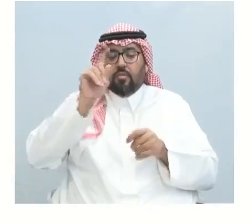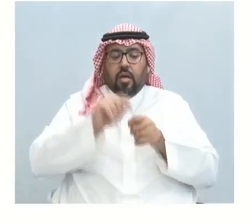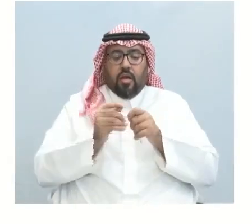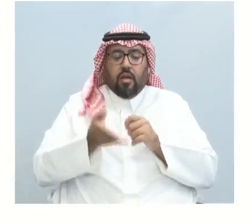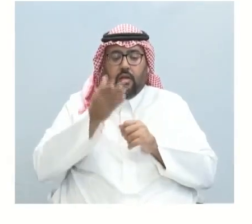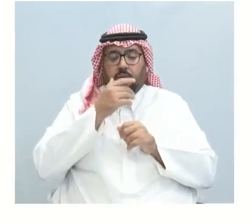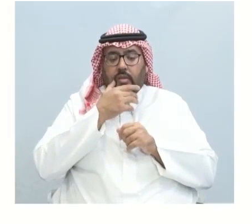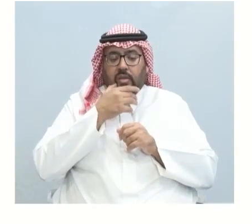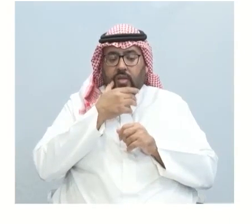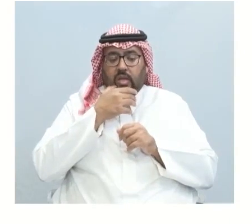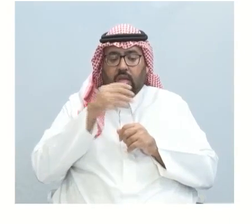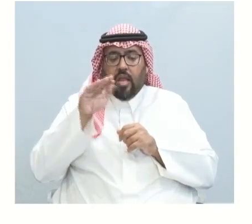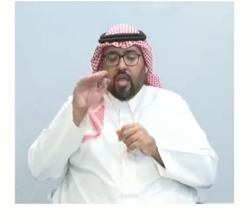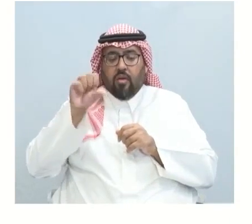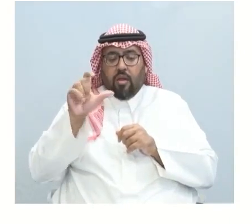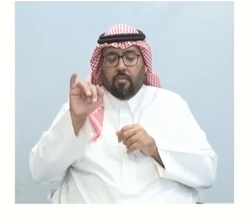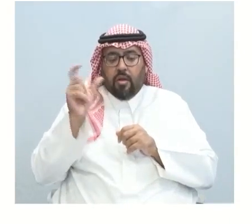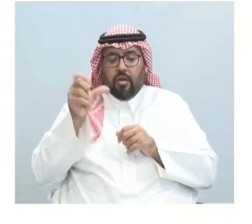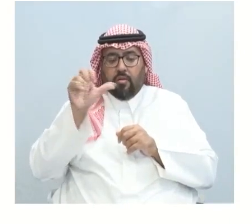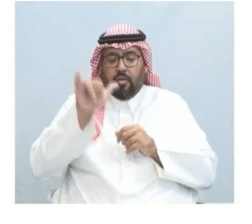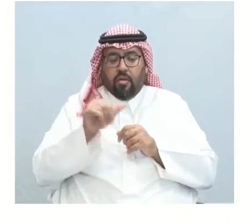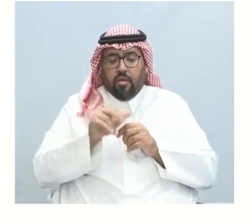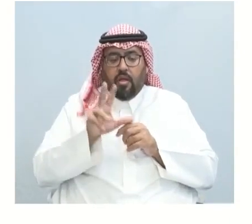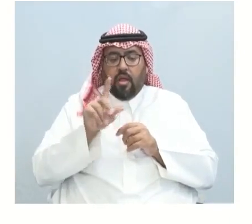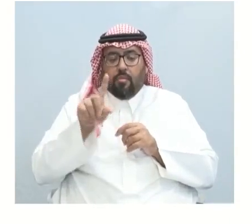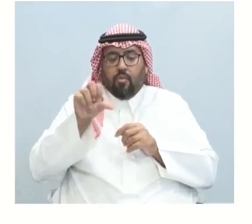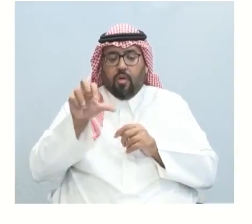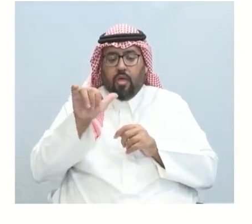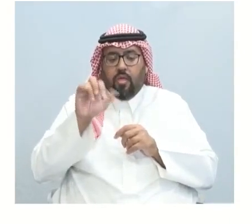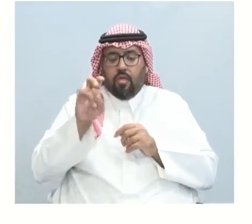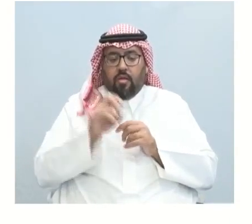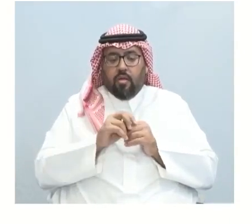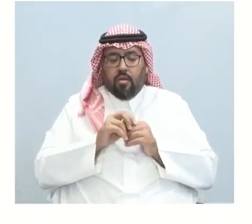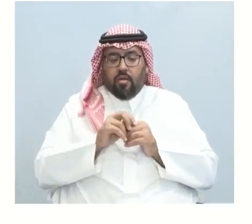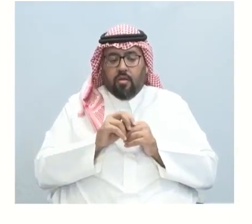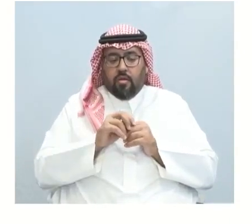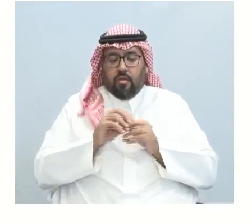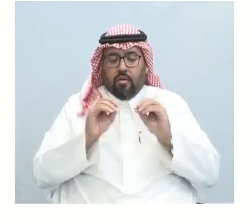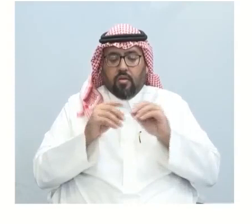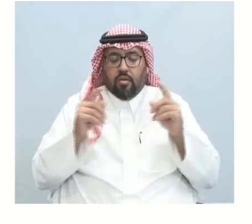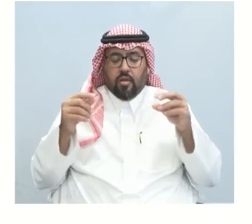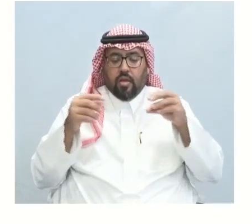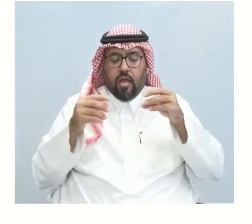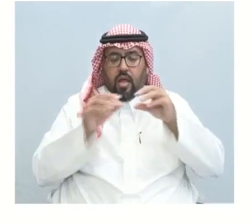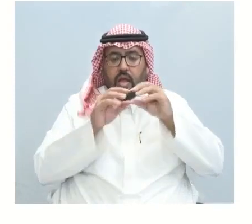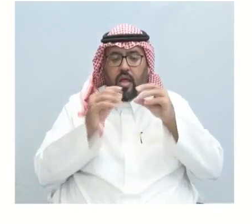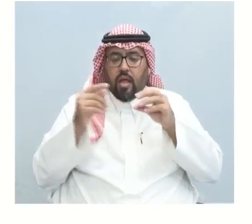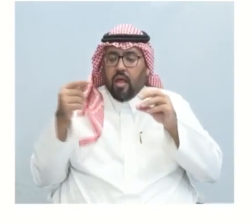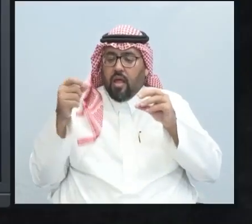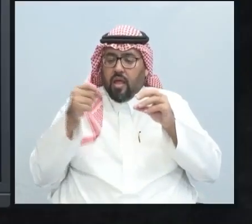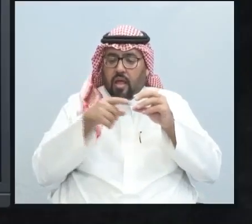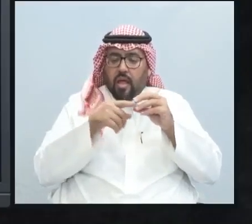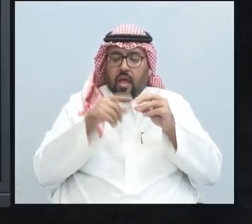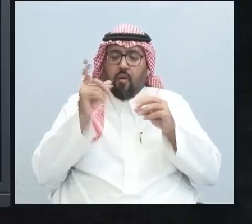سبحانه وتعالى باخصاء الحيوان المنوي للبويضه اذا تتذكرون جميعا ان التقاء الحيوان المنوي او التقاء